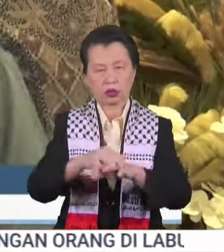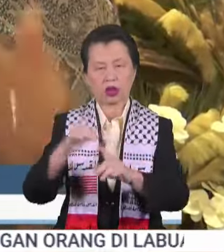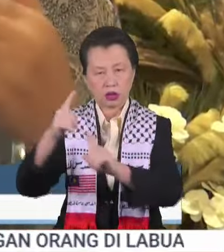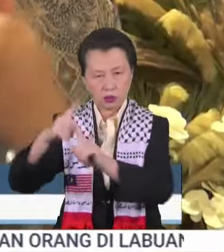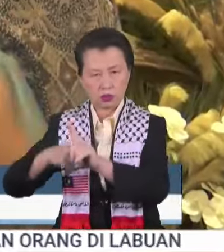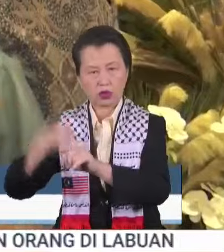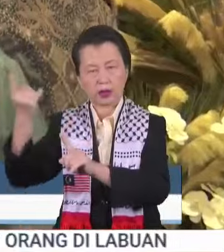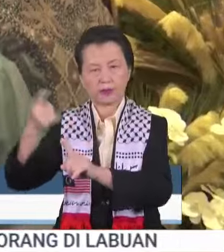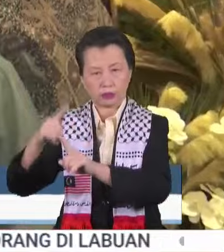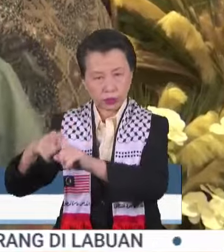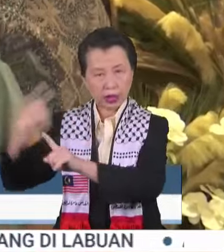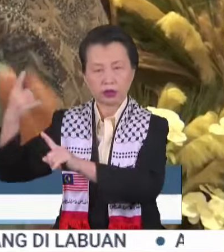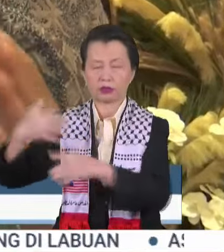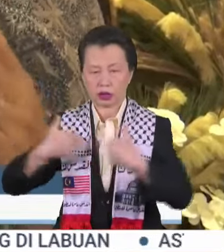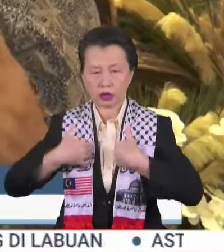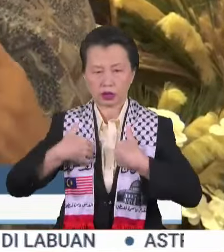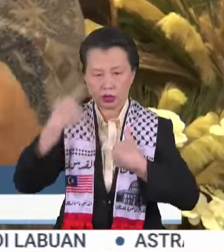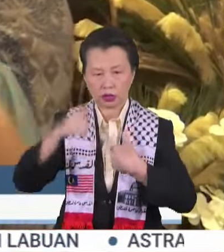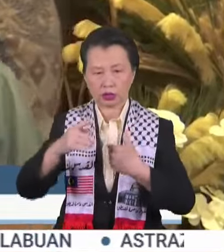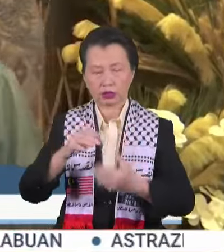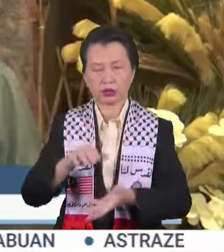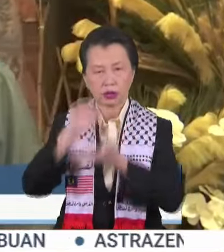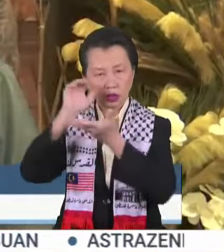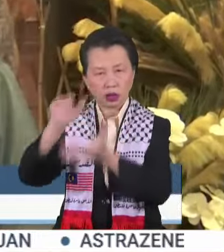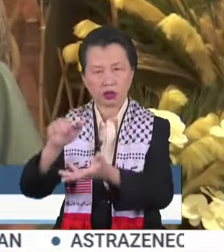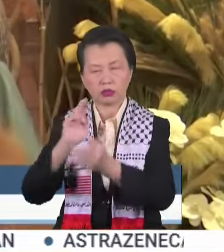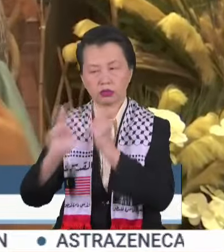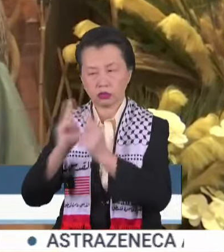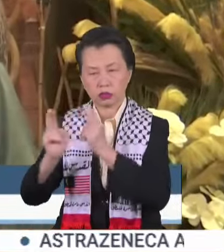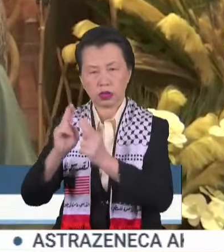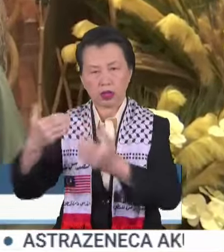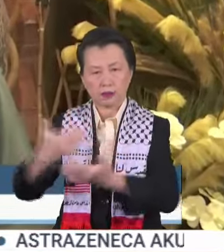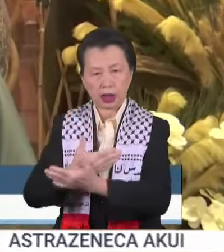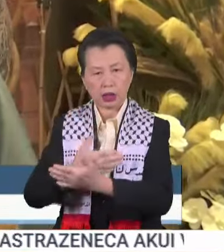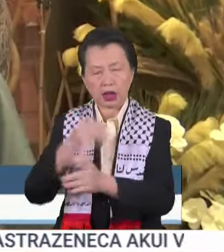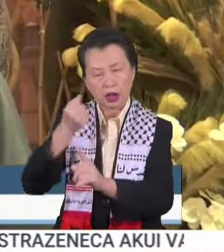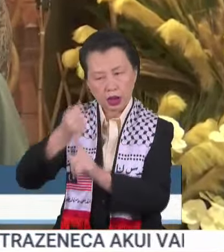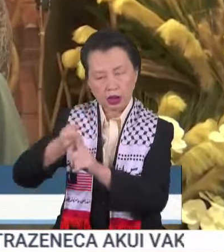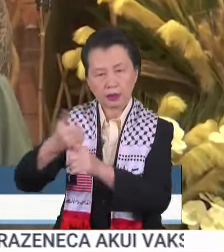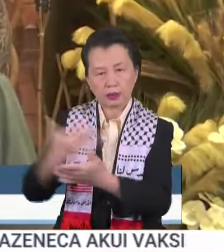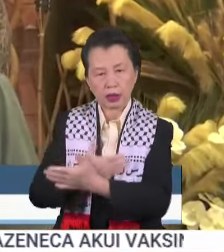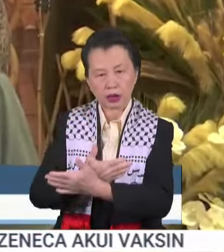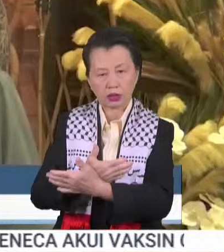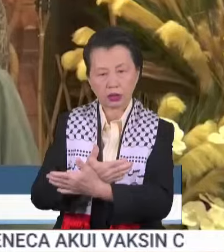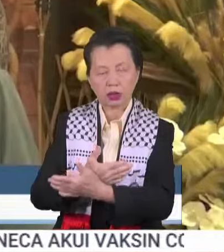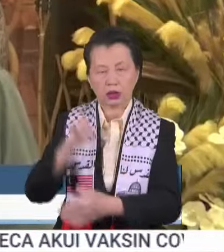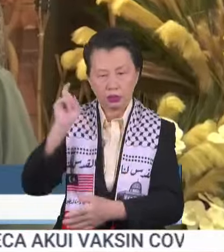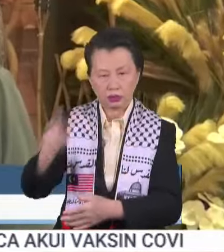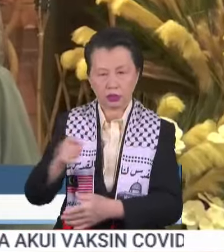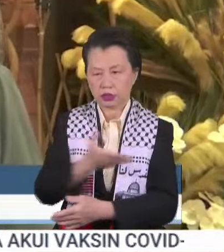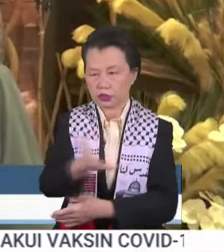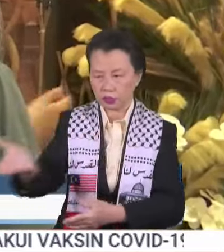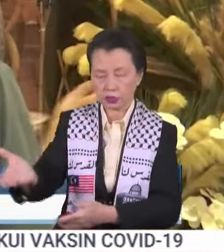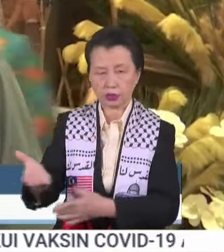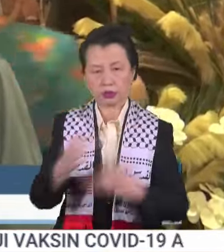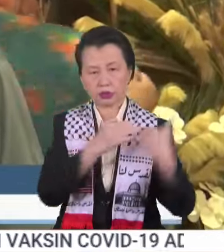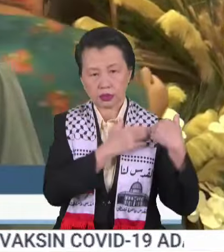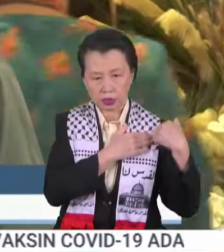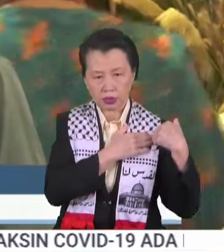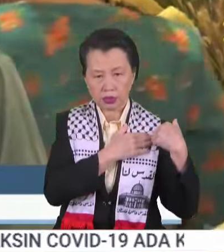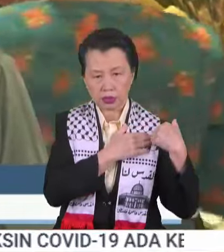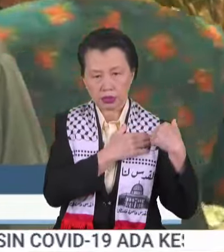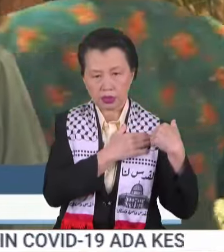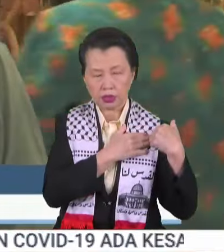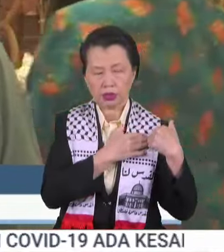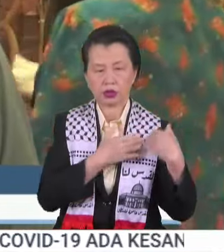juga untuk menyampaikan apakah amanah-amanah terbaru, arah-arah terbaru, perkembangan terbaru yang harus kita sama-sama pikul